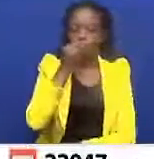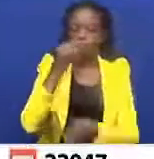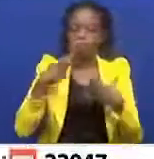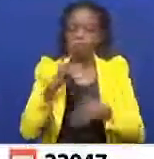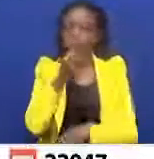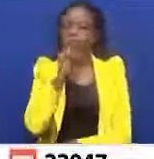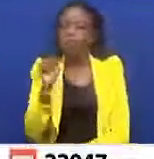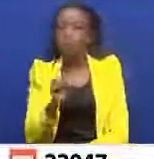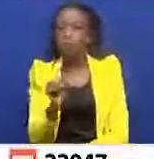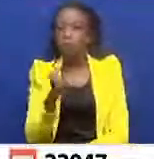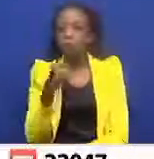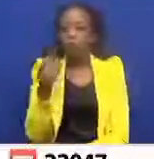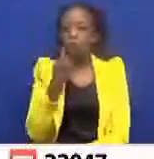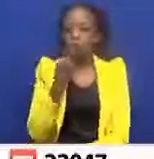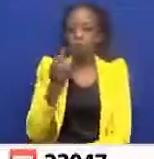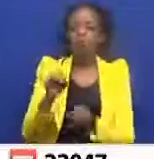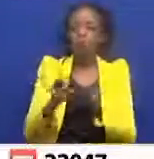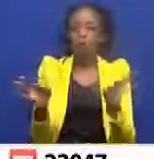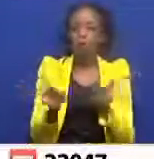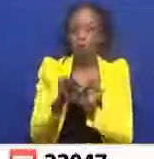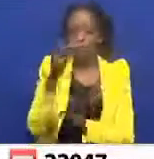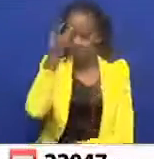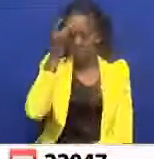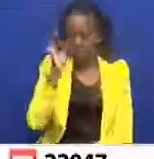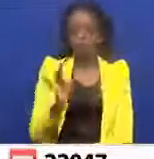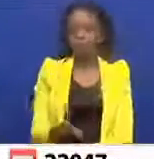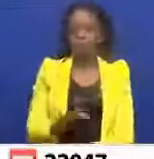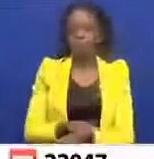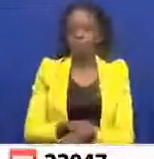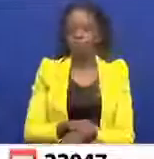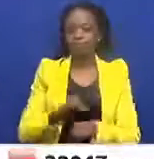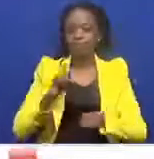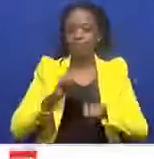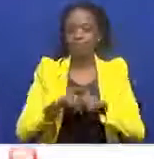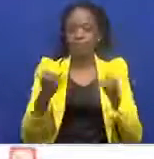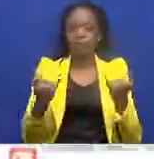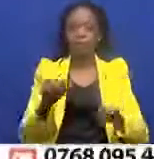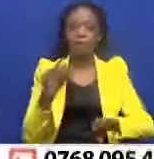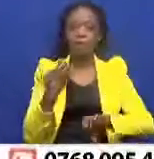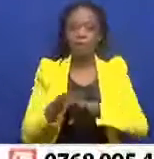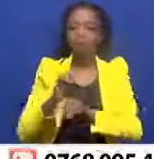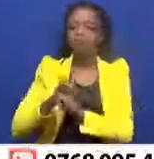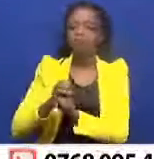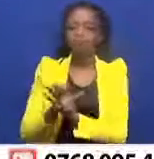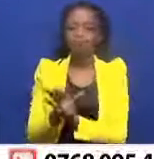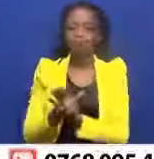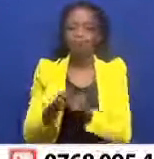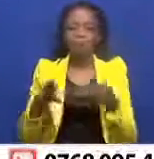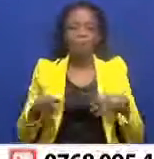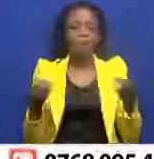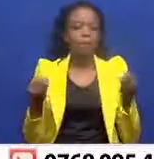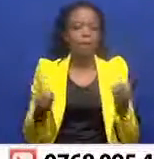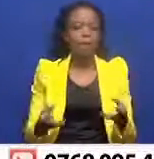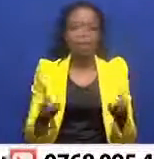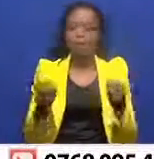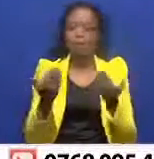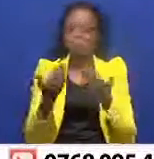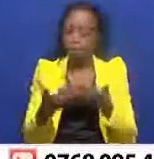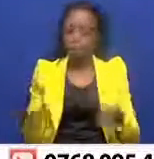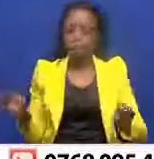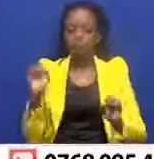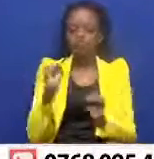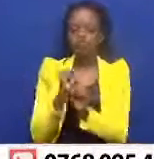wakongwe waliotelekezwa na jamaa zao. Wakati huu mgumu ambao ni wa corona, watu wengi wameweza kupoteza